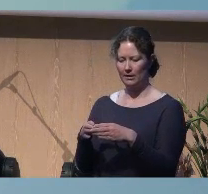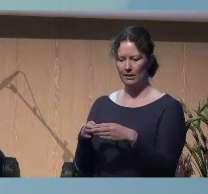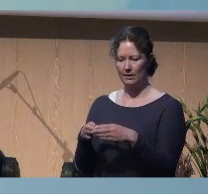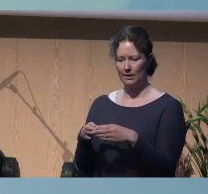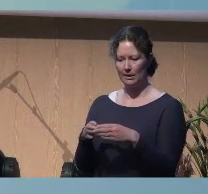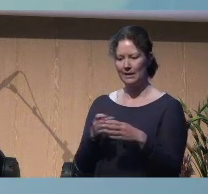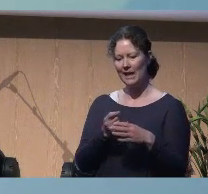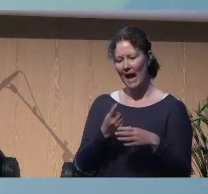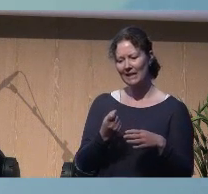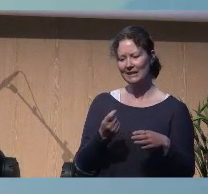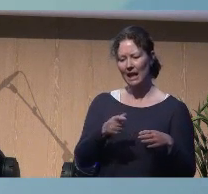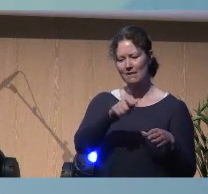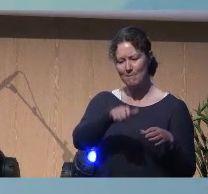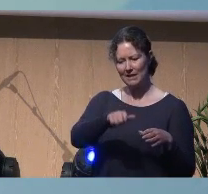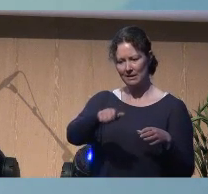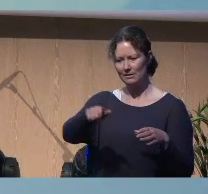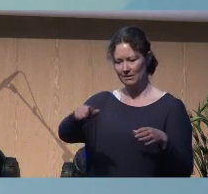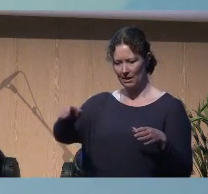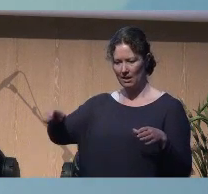de enkeltmenneskene